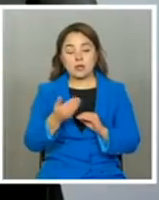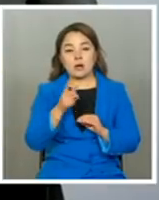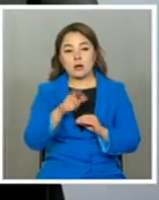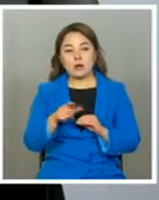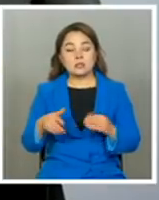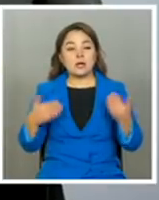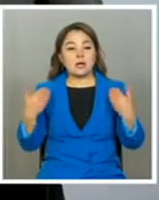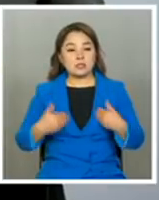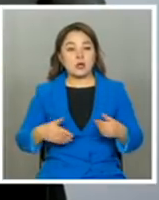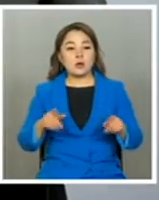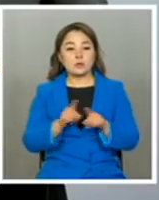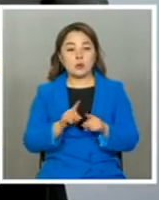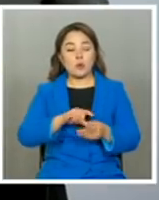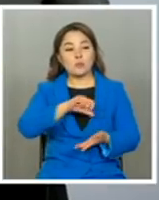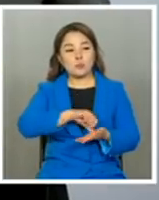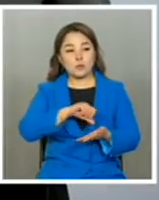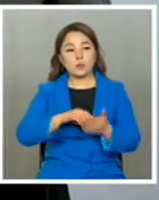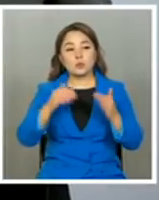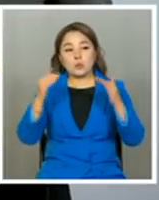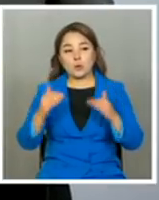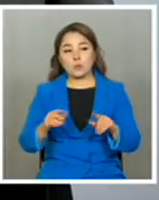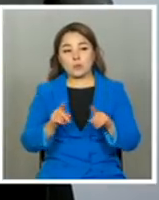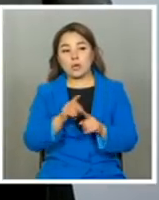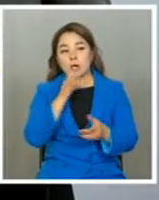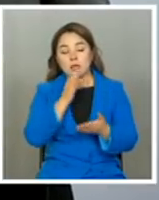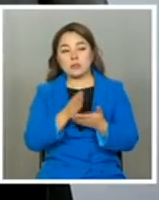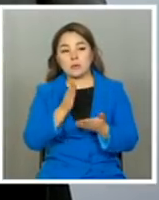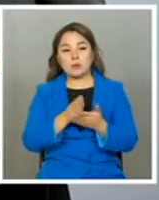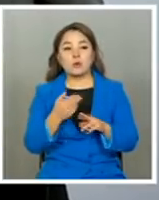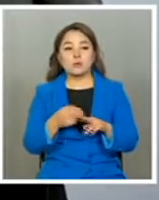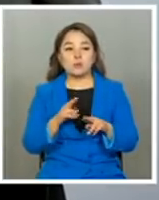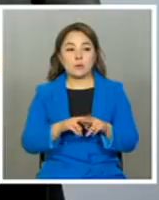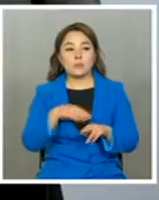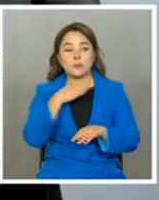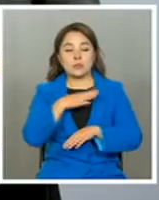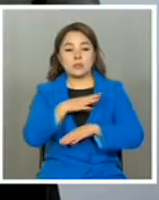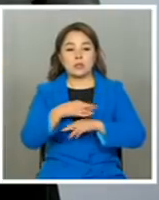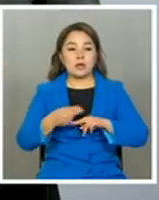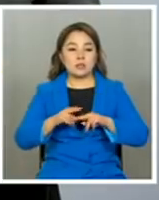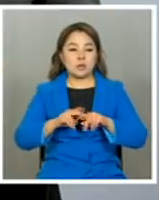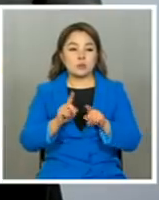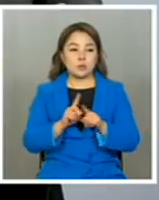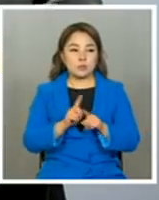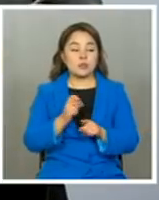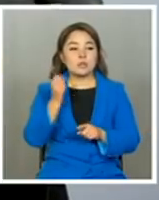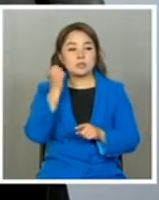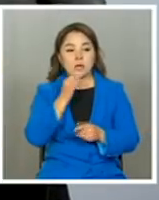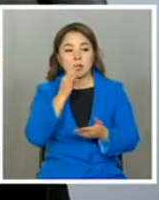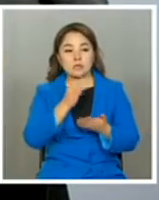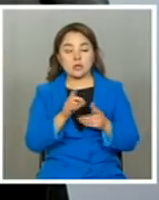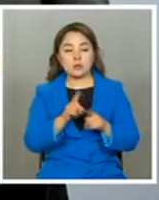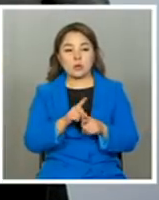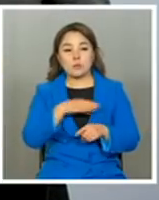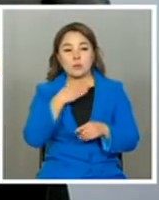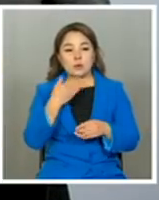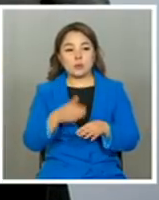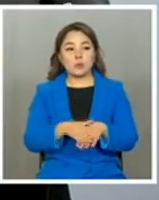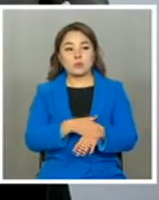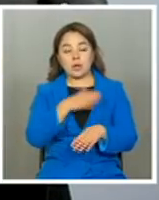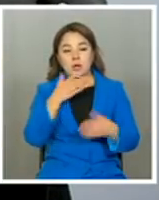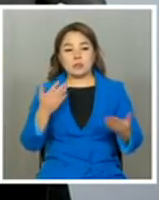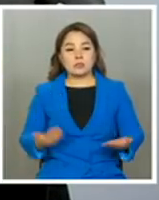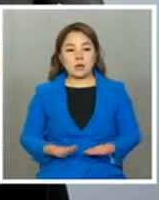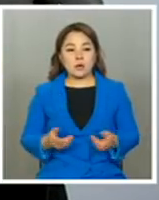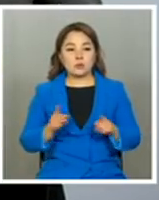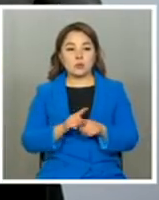немесе мүшелердің жұмысының төмендеуін айтамыз. Ал бұлшық еттердегі қажу ол көп жағдайда бұлшық еттердің ұзақ уақыт бойы